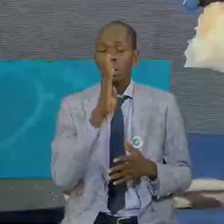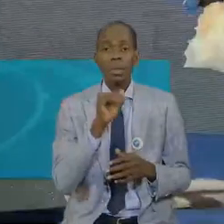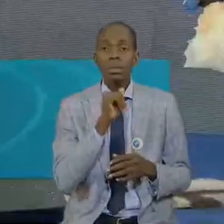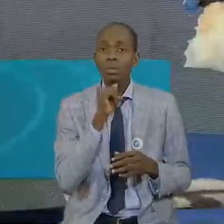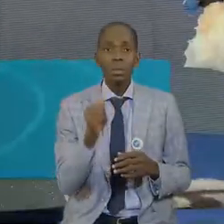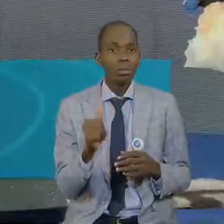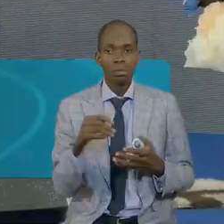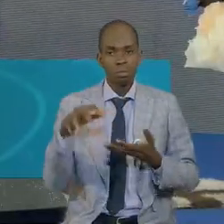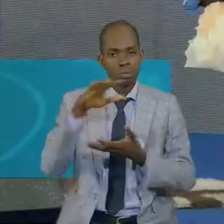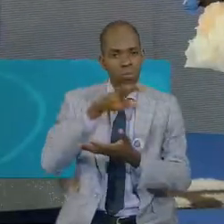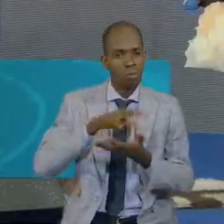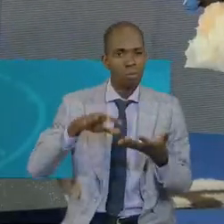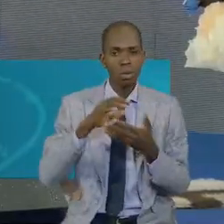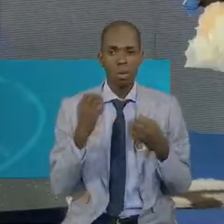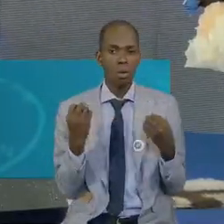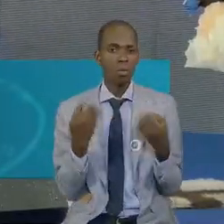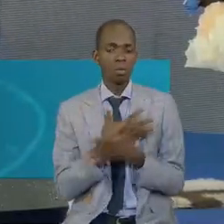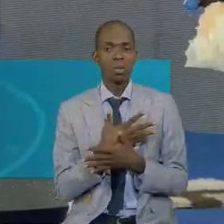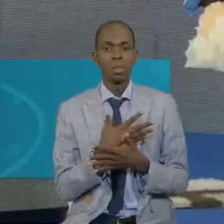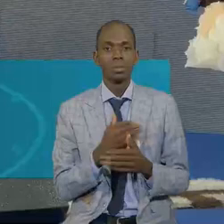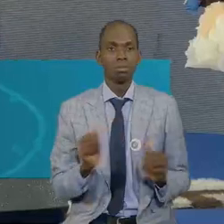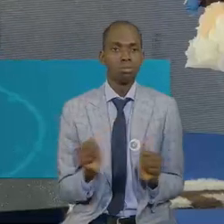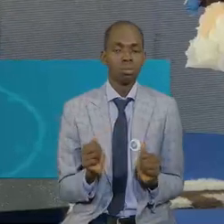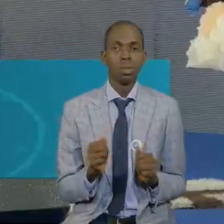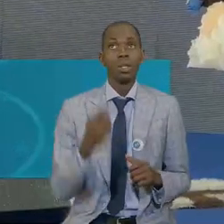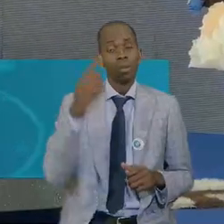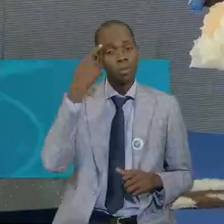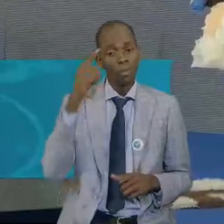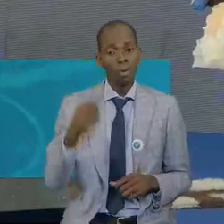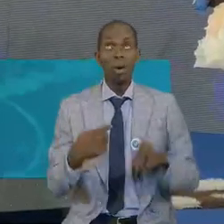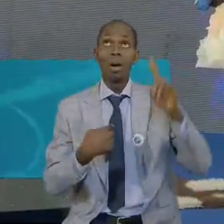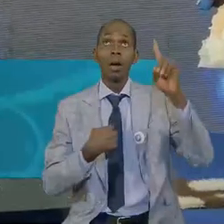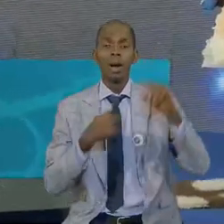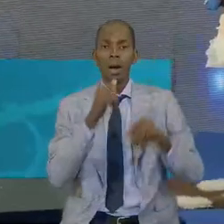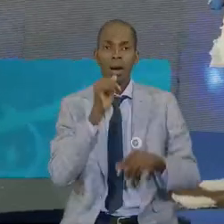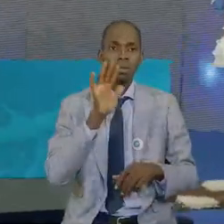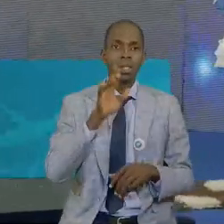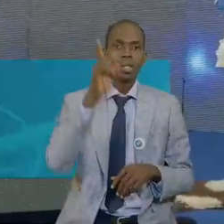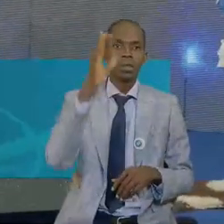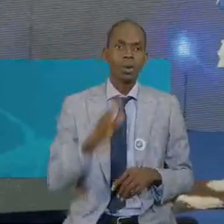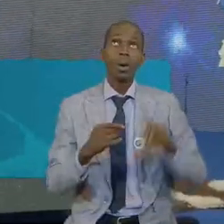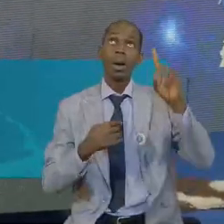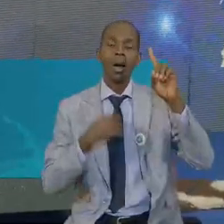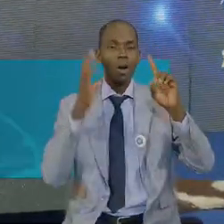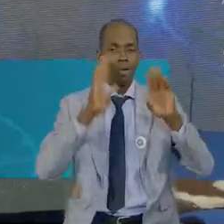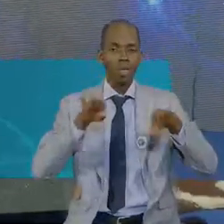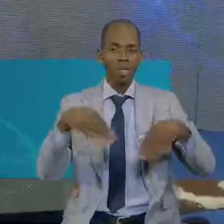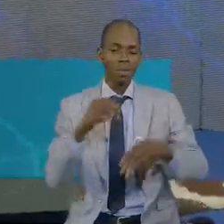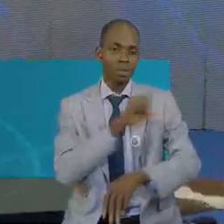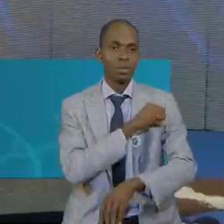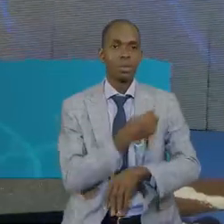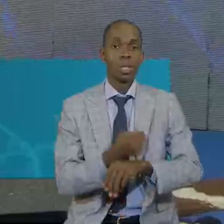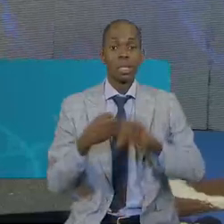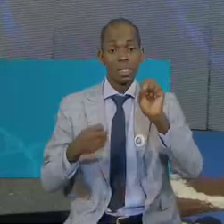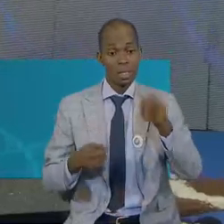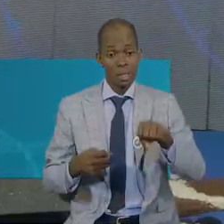Ne promène pas des regards inquiets. I am thy God. Car je suis ton Dieu. I will strengthen. Je te fortifie. Yeah, I